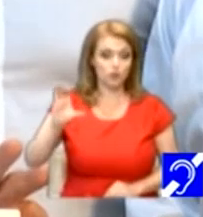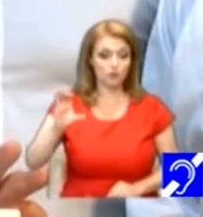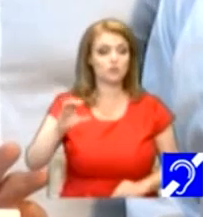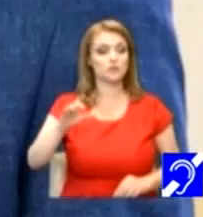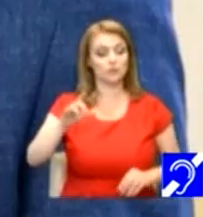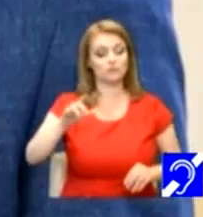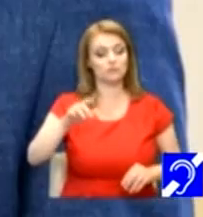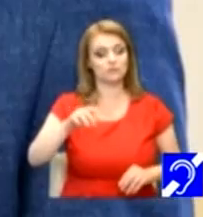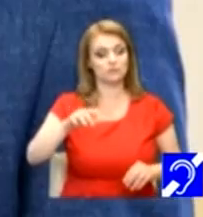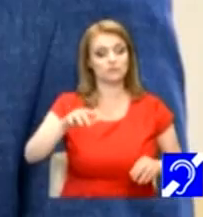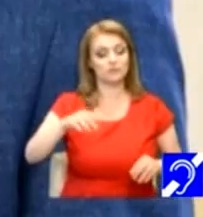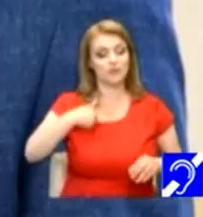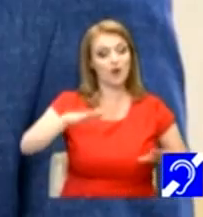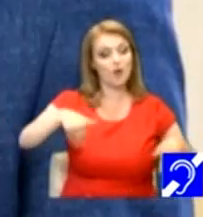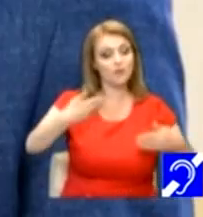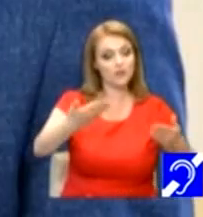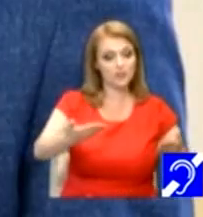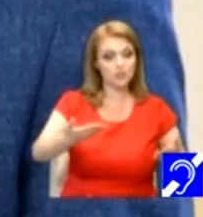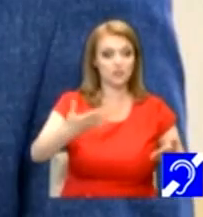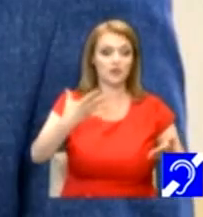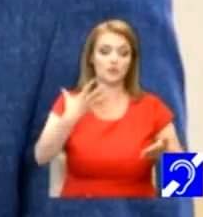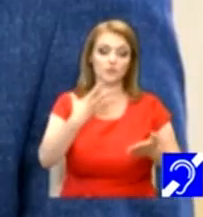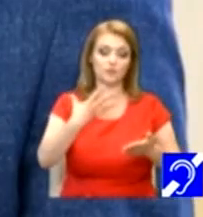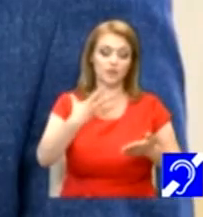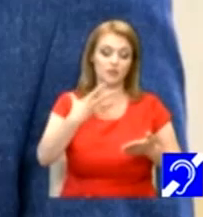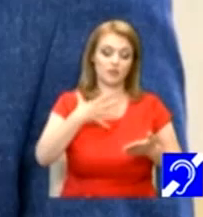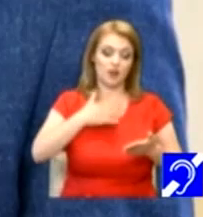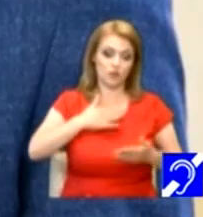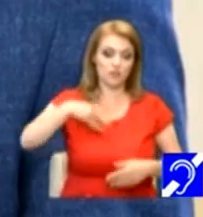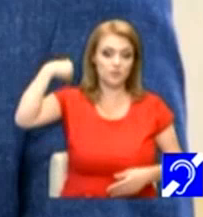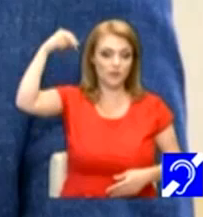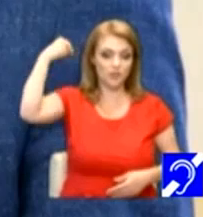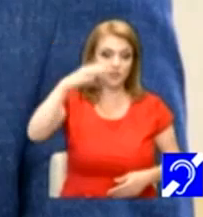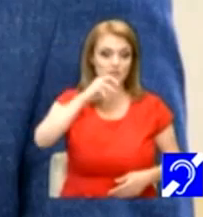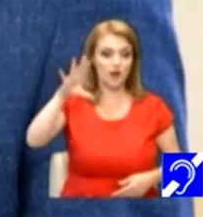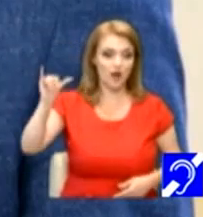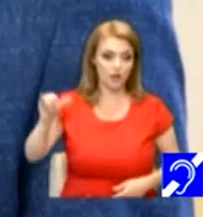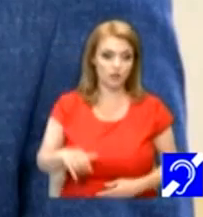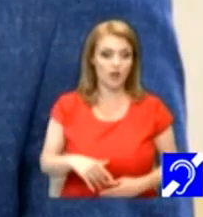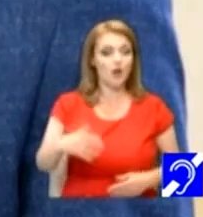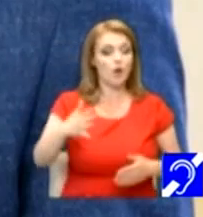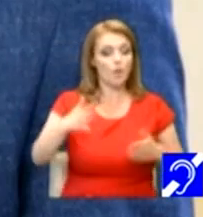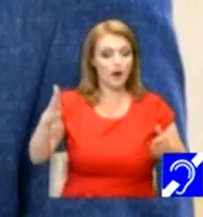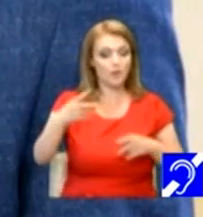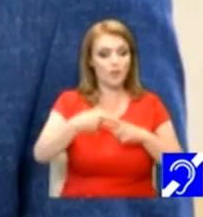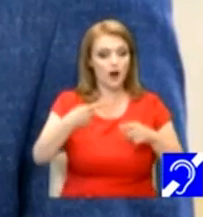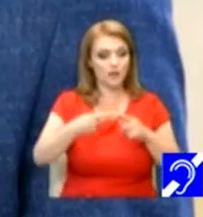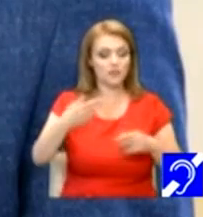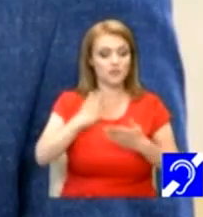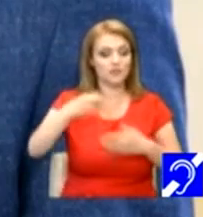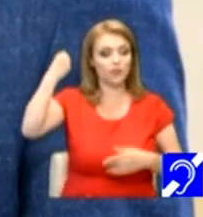pentru susținere. O felicit pe doamna Sandu. În mare parte este victoria dumneaei. Este un rezultat inedit pentru